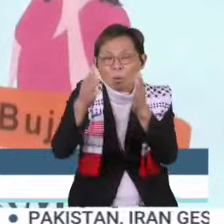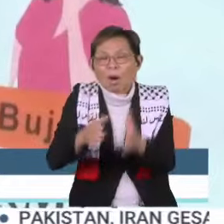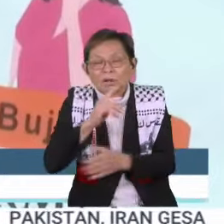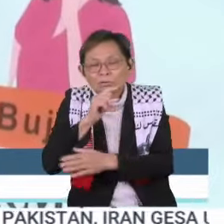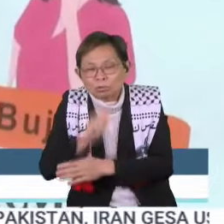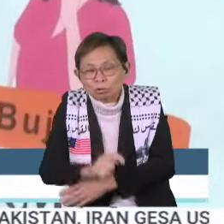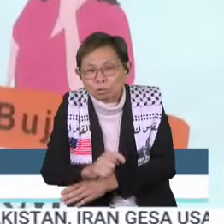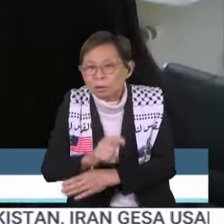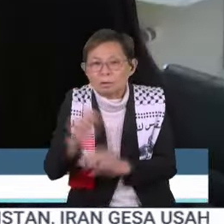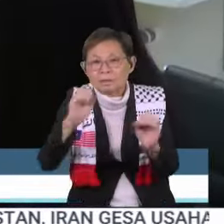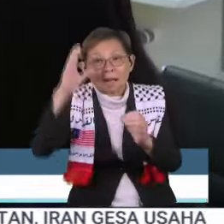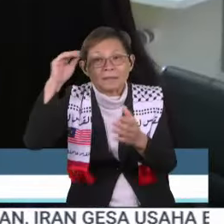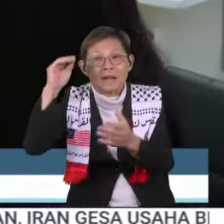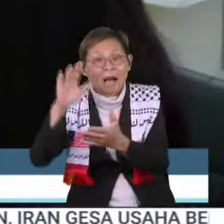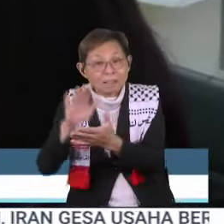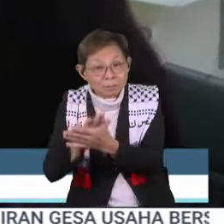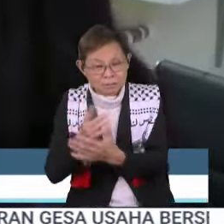emas tanpa pasangan